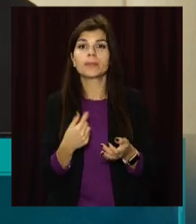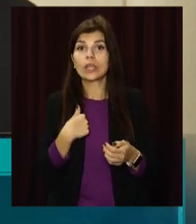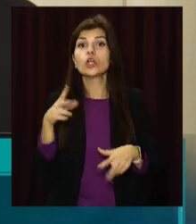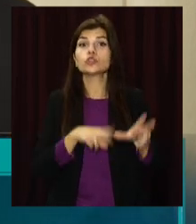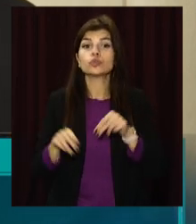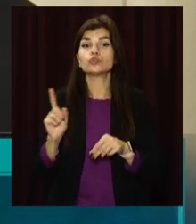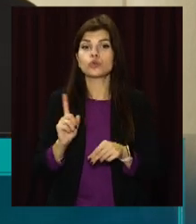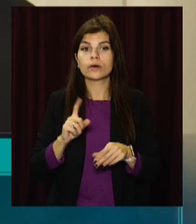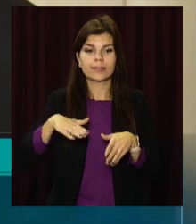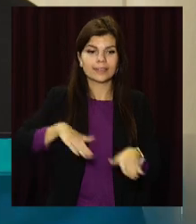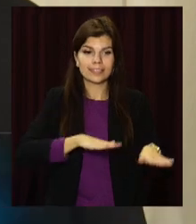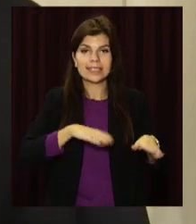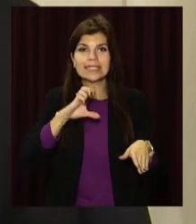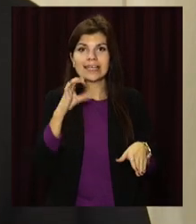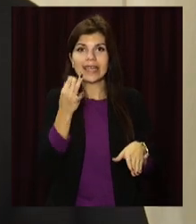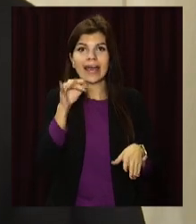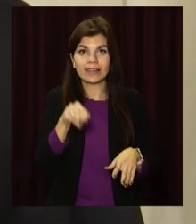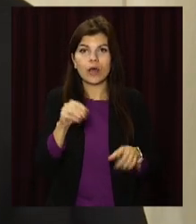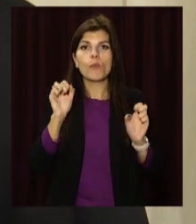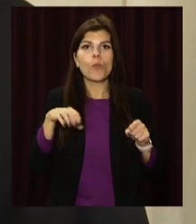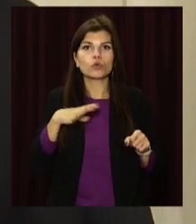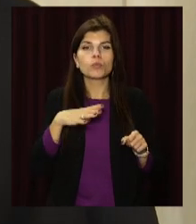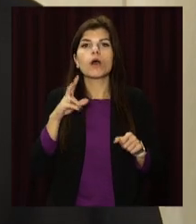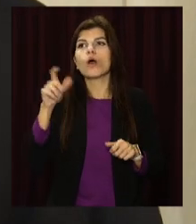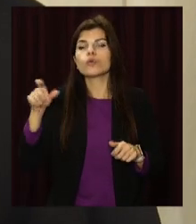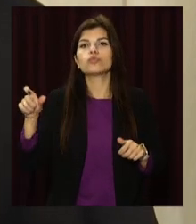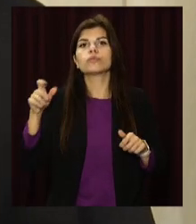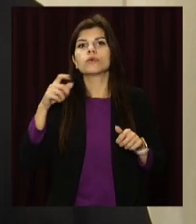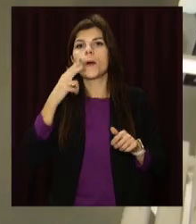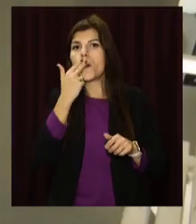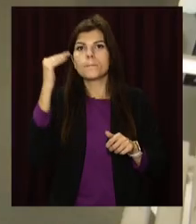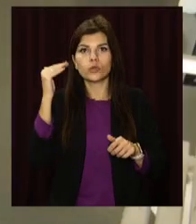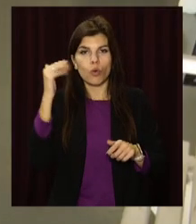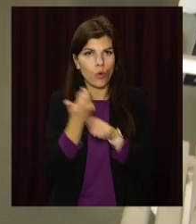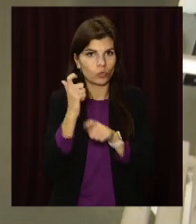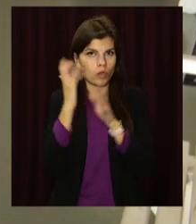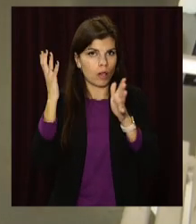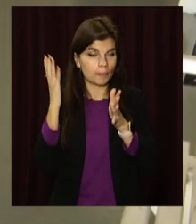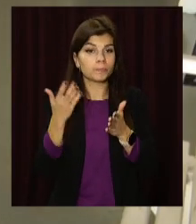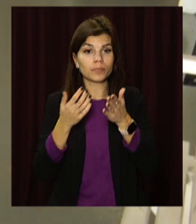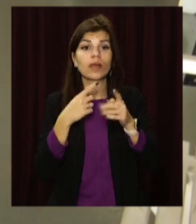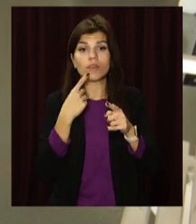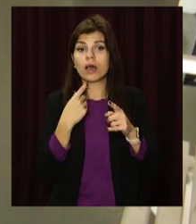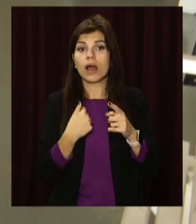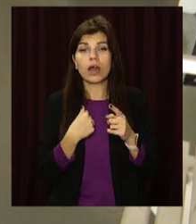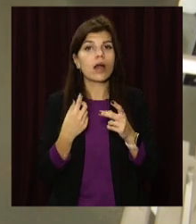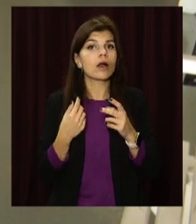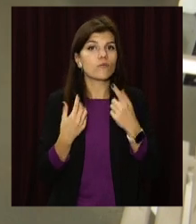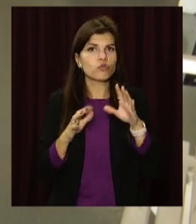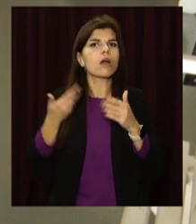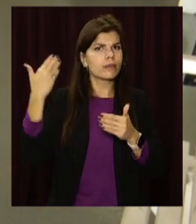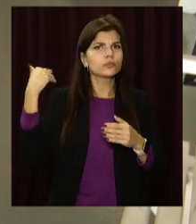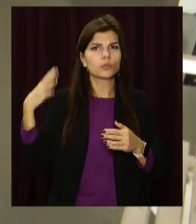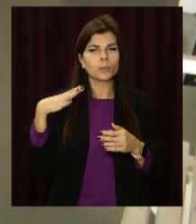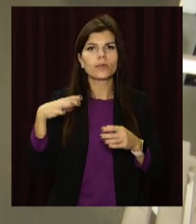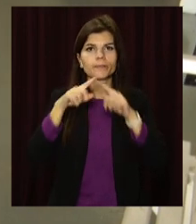що скейтбординг може бути путем для самореалізації для многих подростків. Для Антона це не перша боротьба за грант. Він і